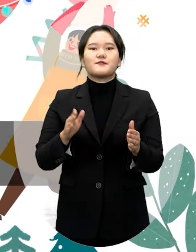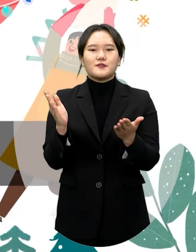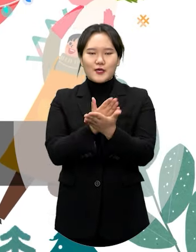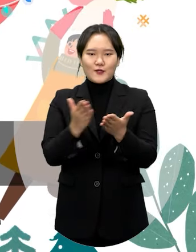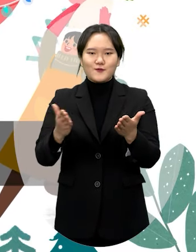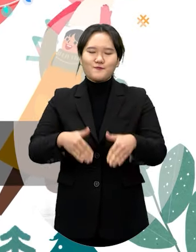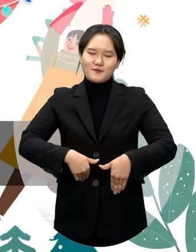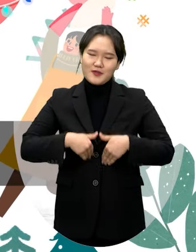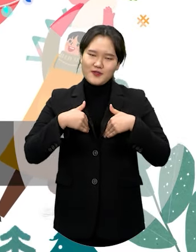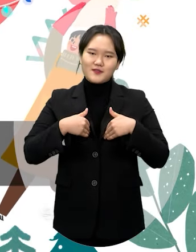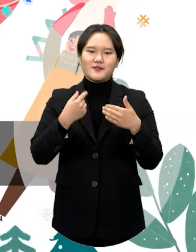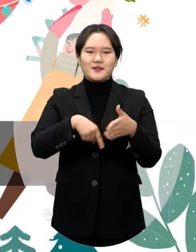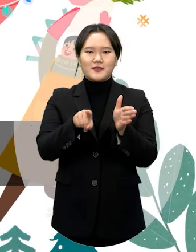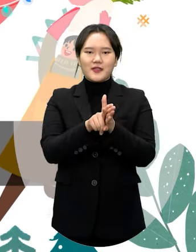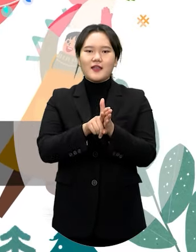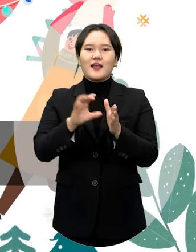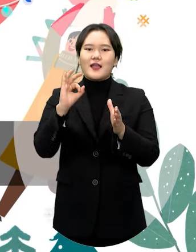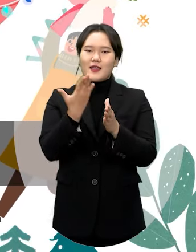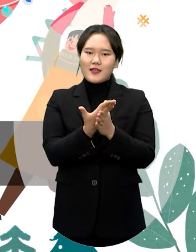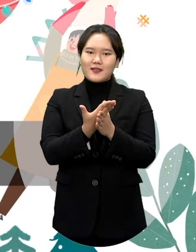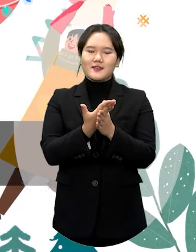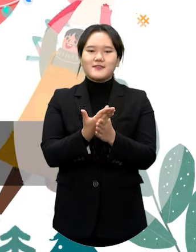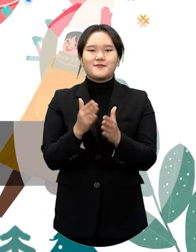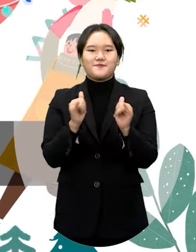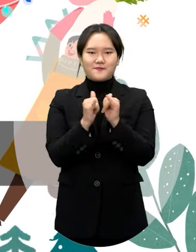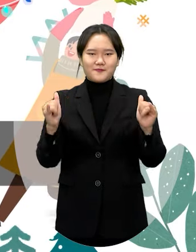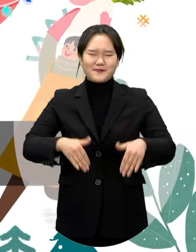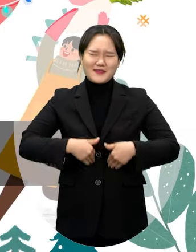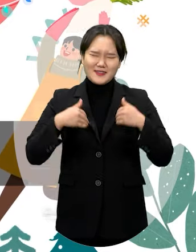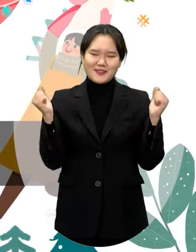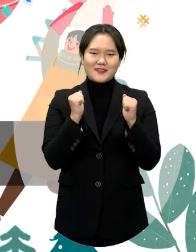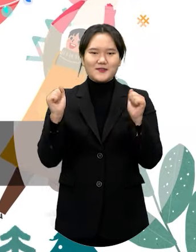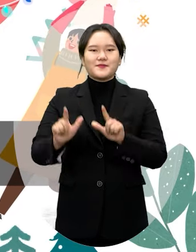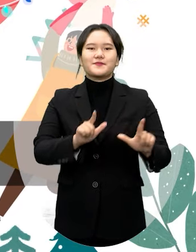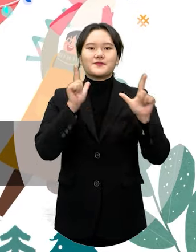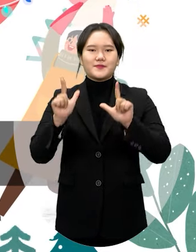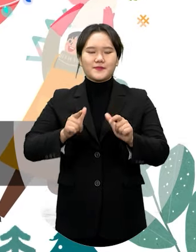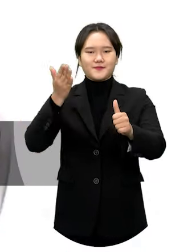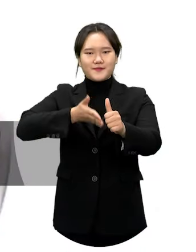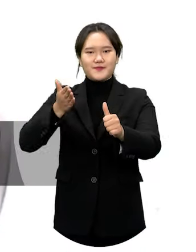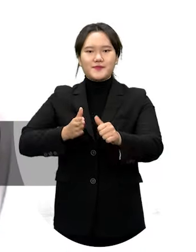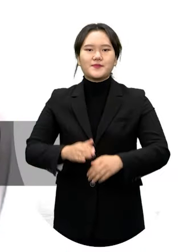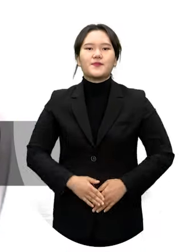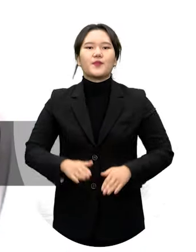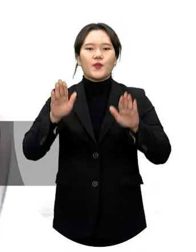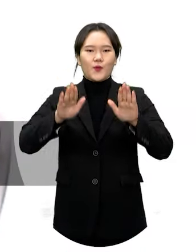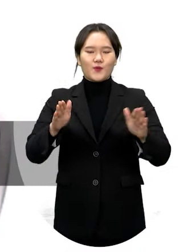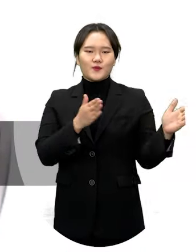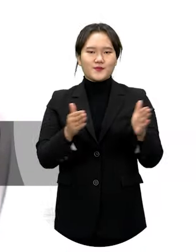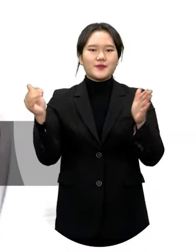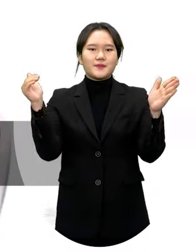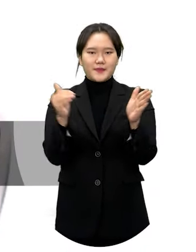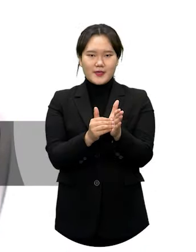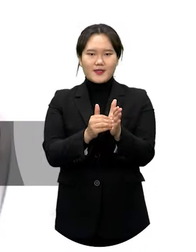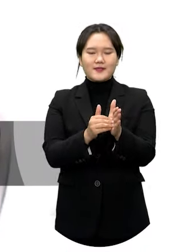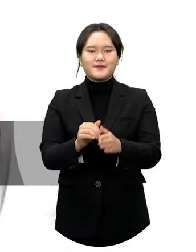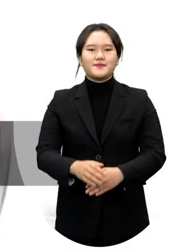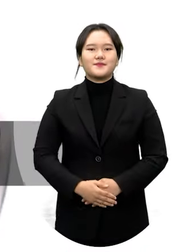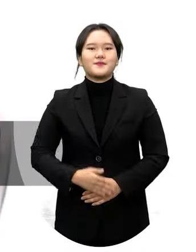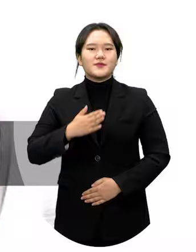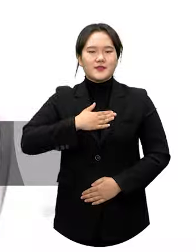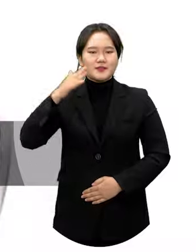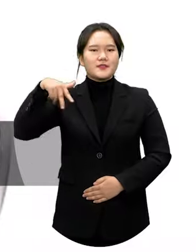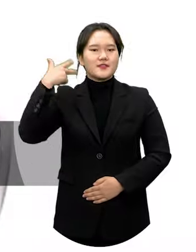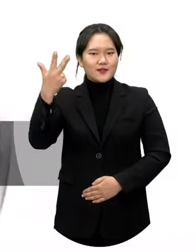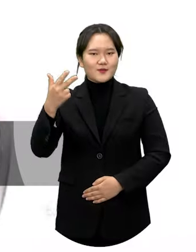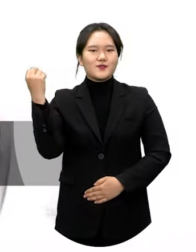온정으로 안양시민 모두가 건강하고 따뜻한 겨울 보내셨으면 좋겠습니다. 오늘 준비한 소식은 여기까지고요. 저는